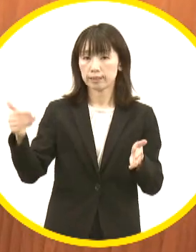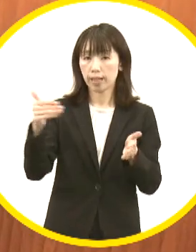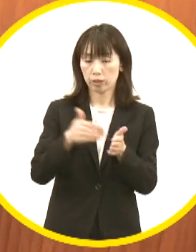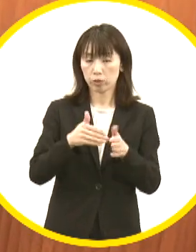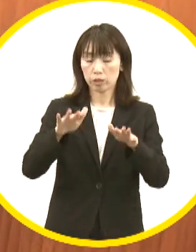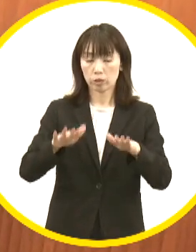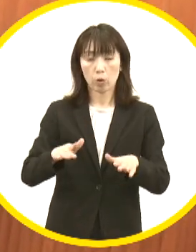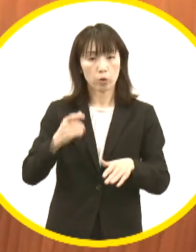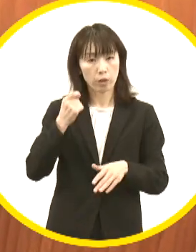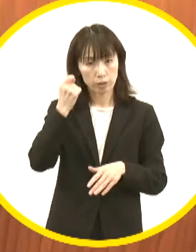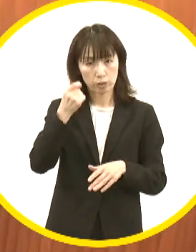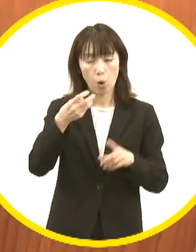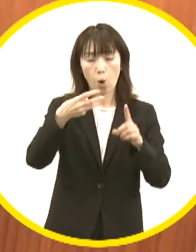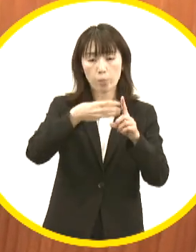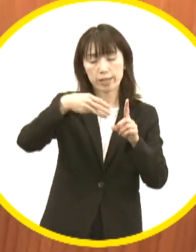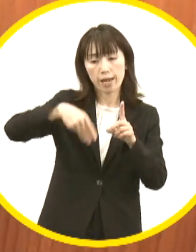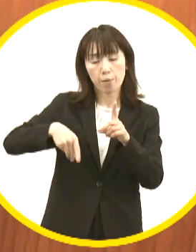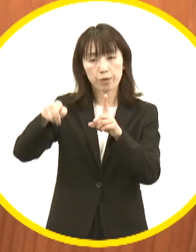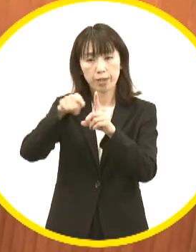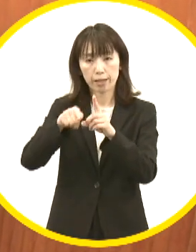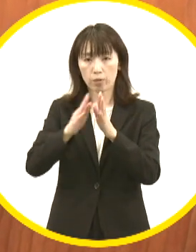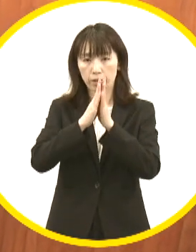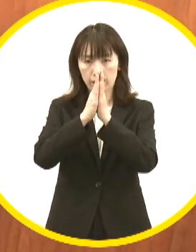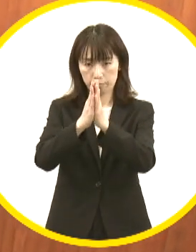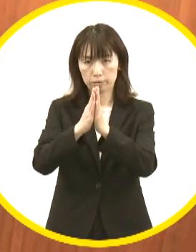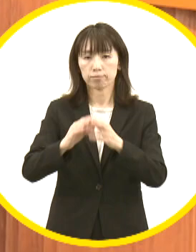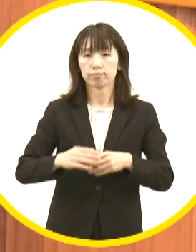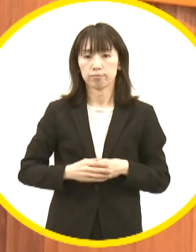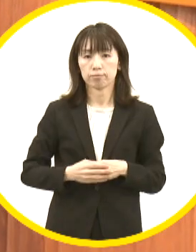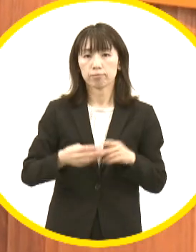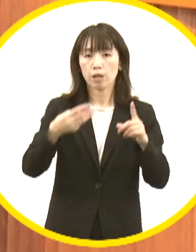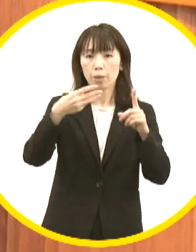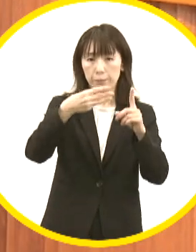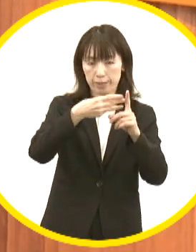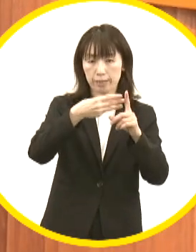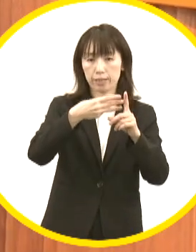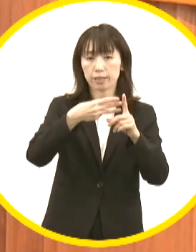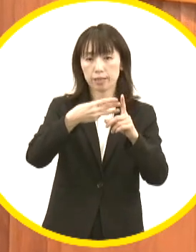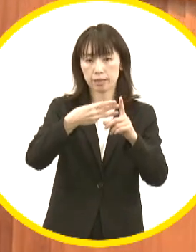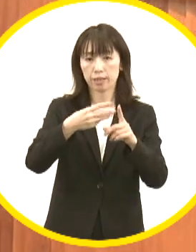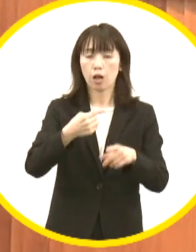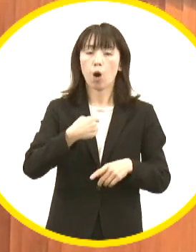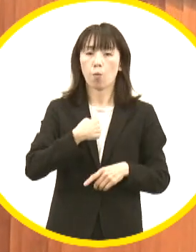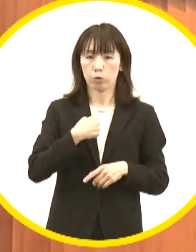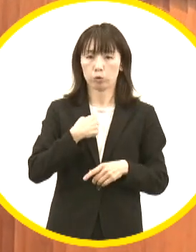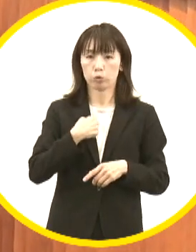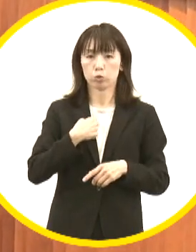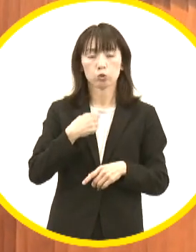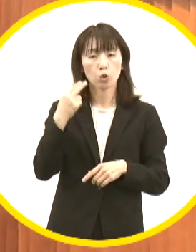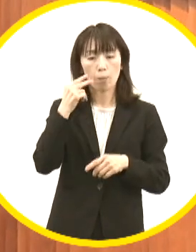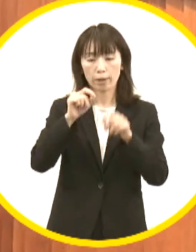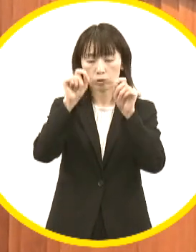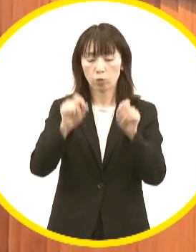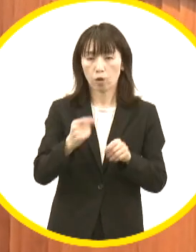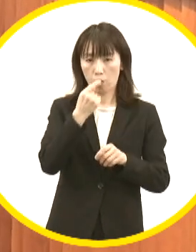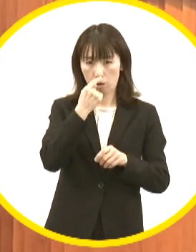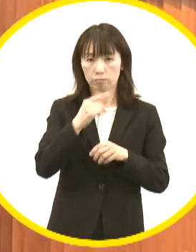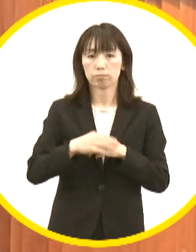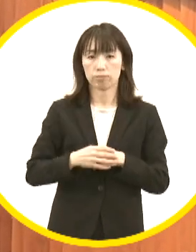最後に今日の感想を BMK でお願いします。 B 僕、松岡君